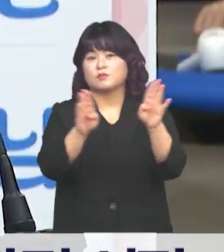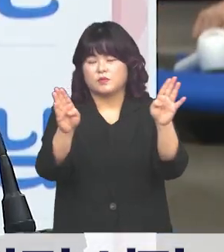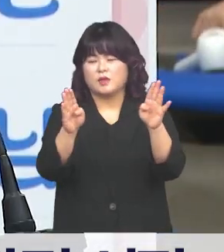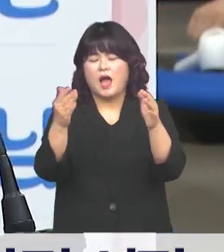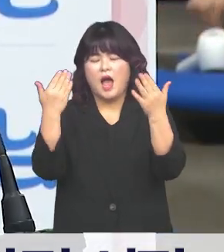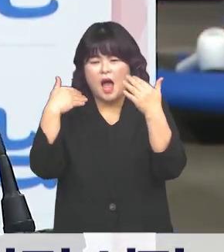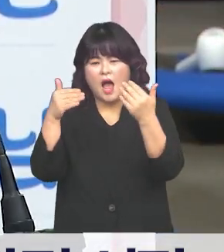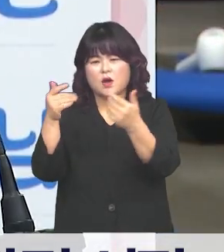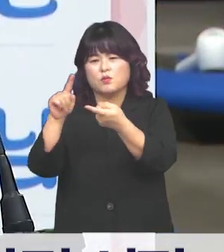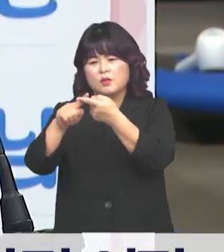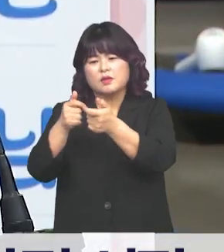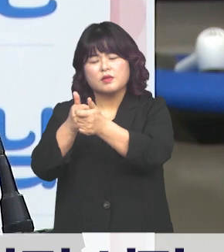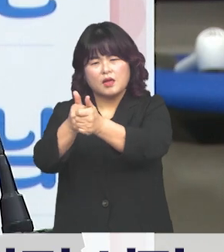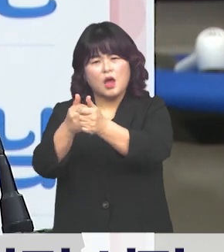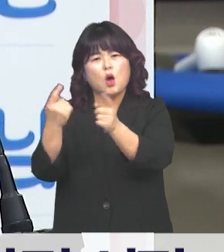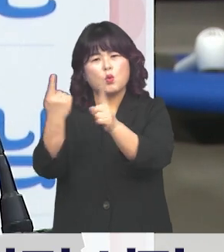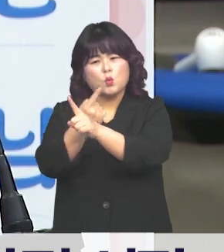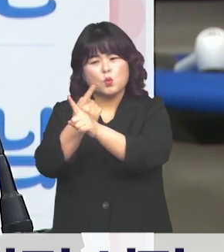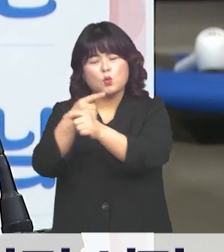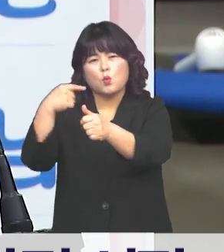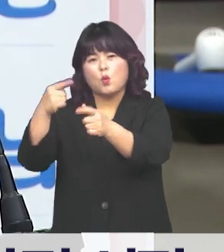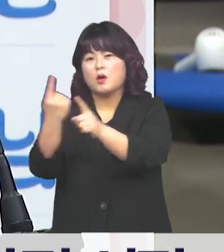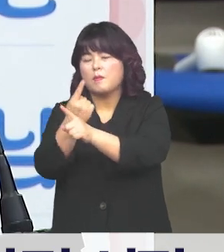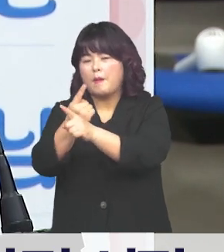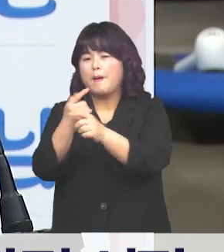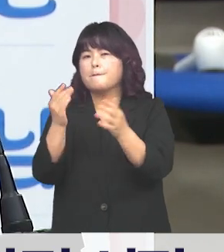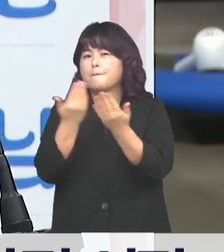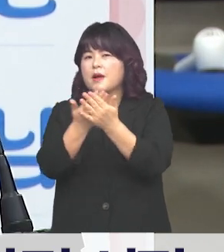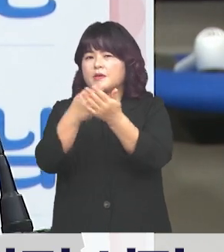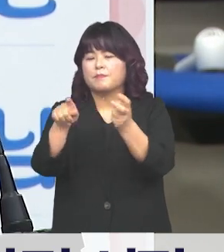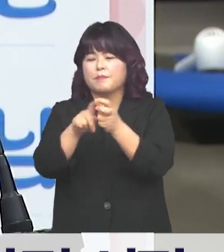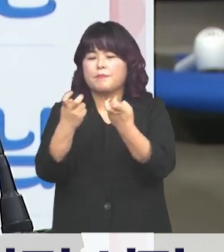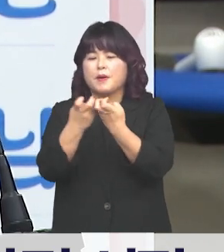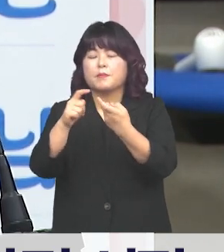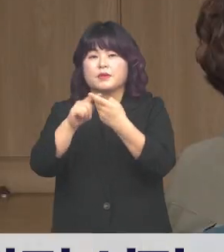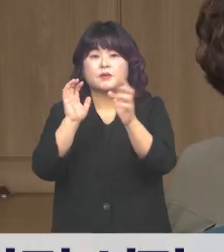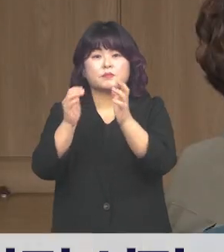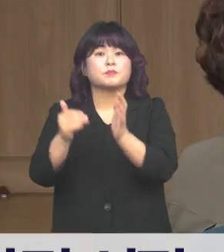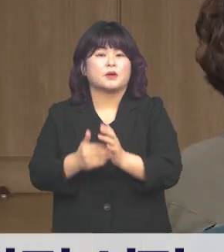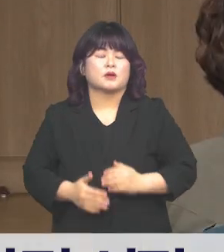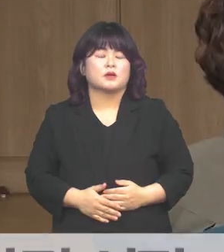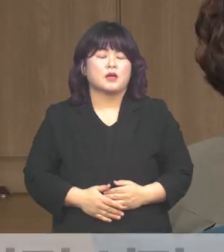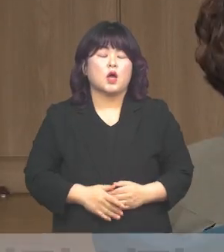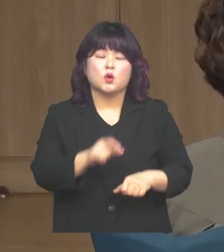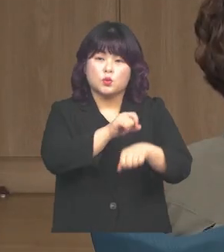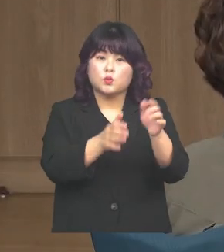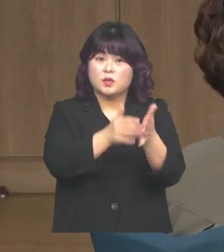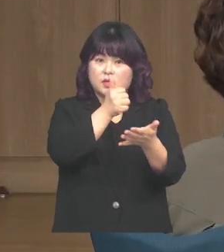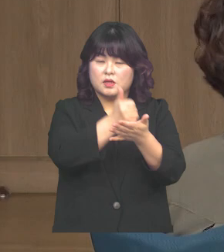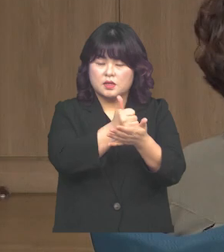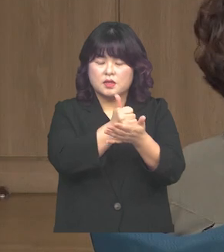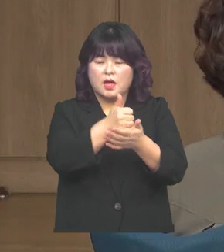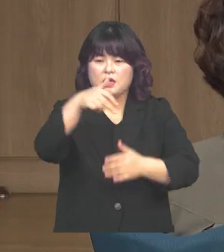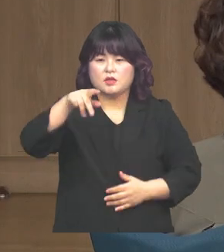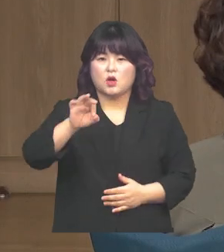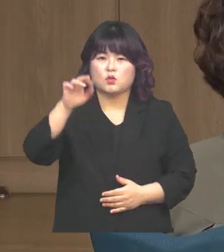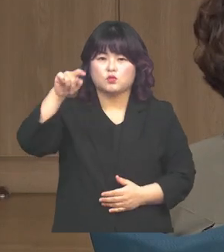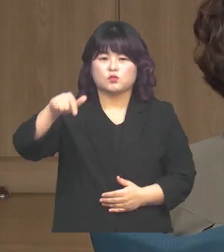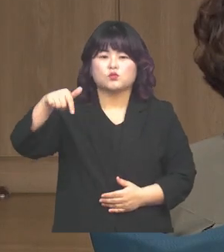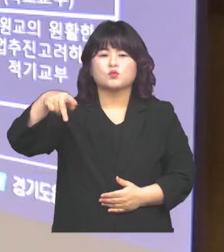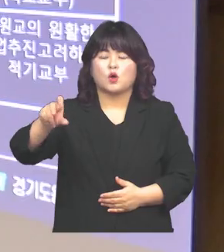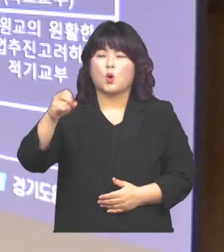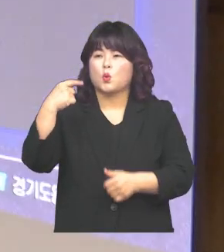열고 학교별 교육 환경 개선을 비롯한 교육 발전 방안을 논의했습니다. 간담회에는 이상일 시장,